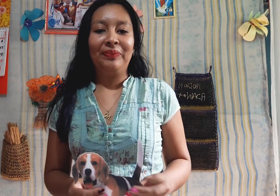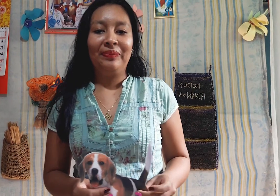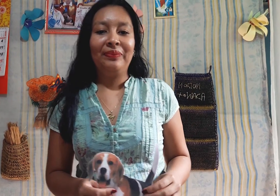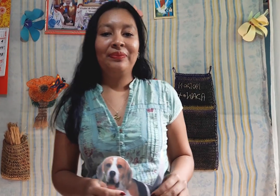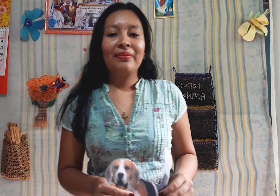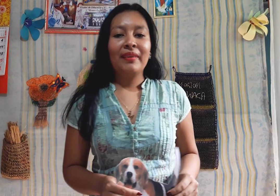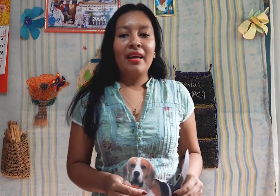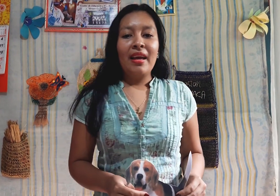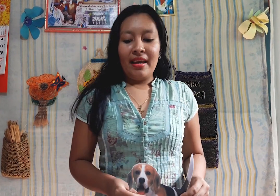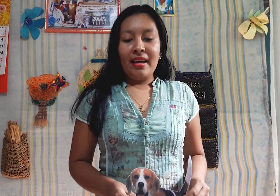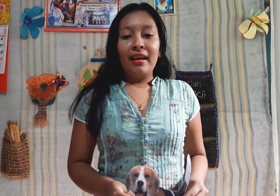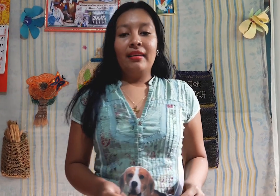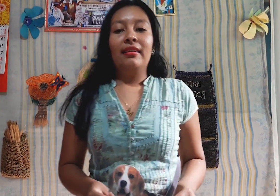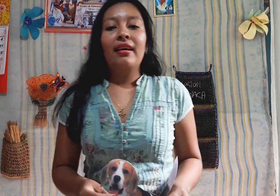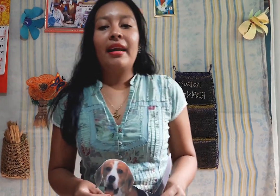Distana.